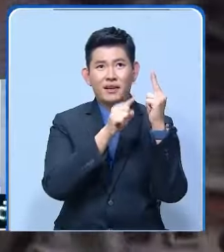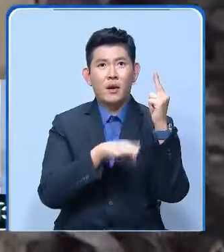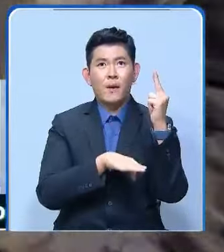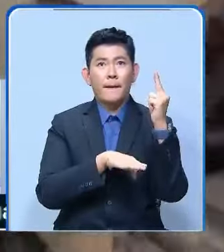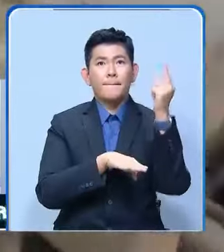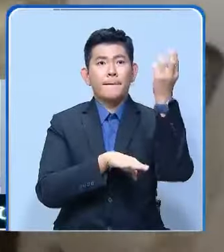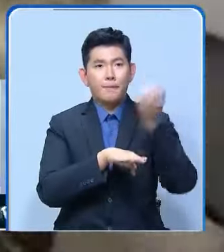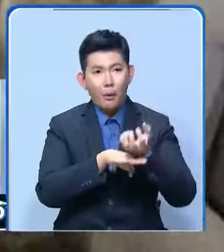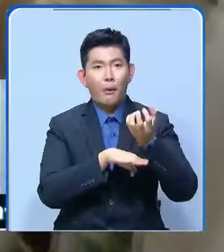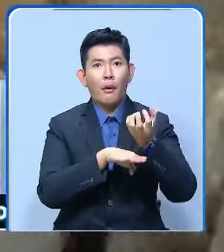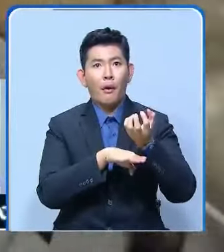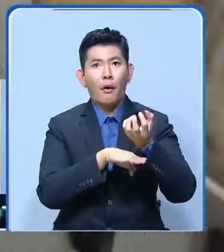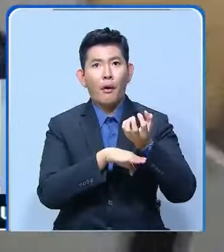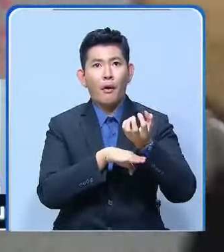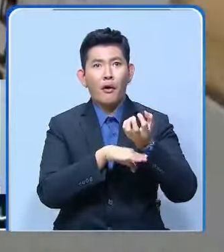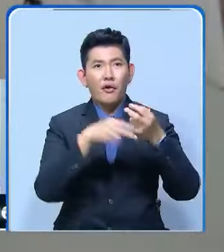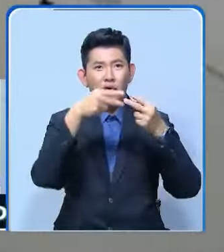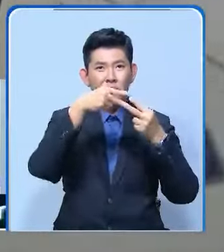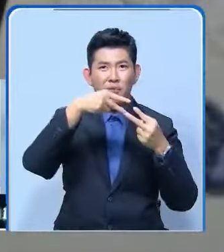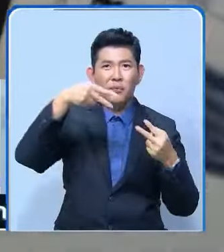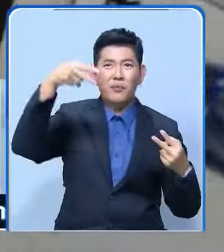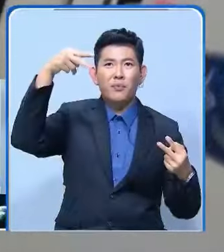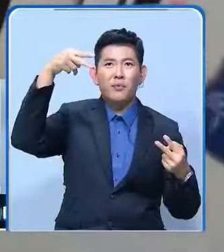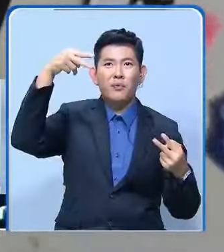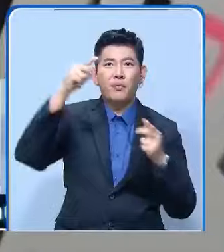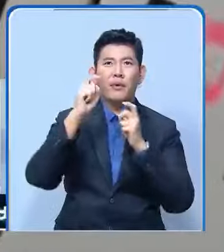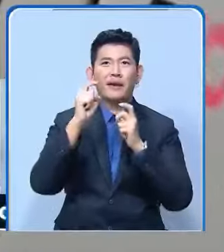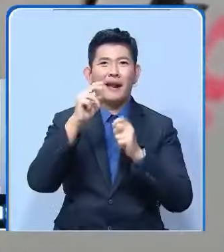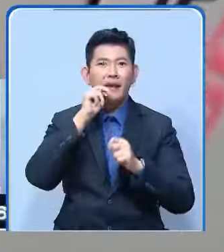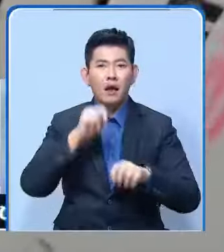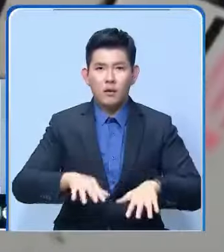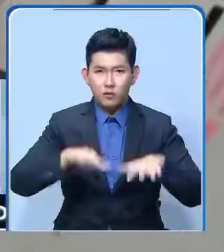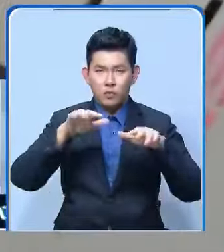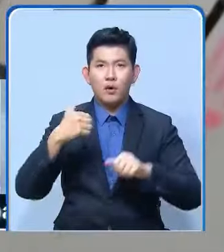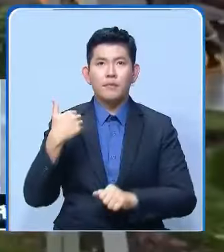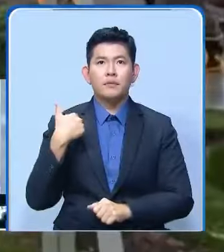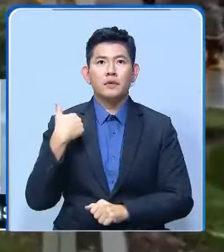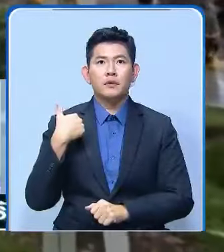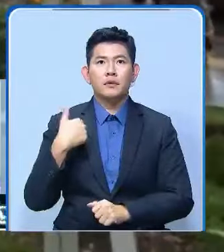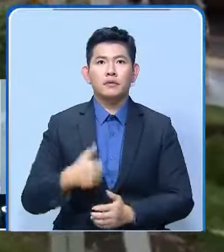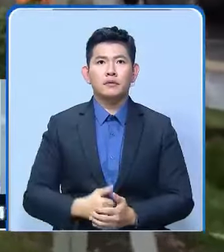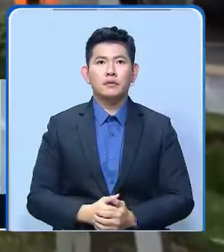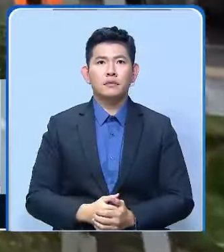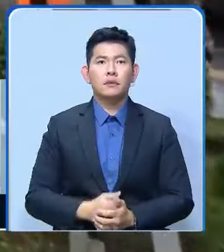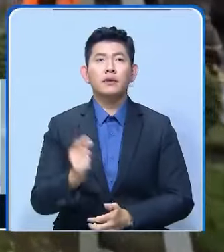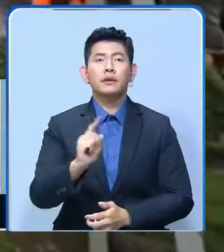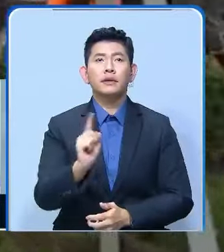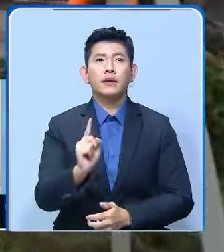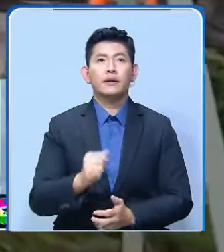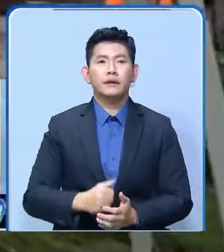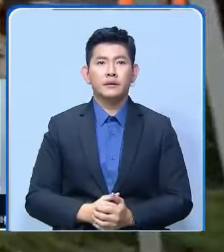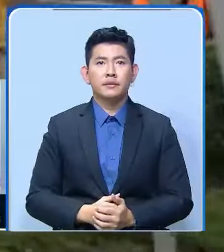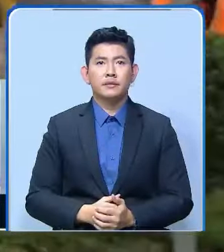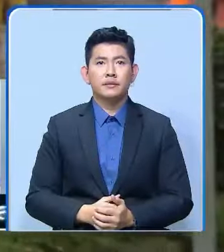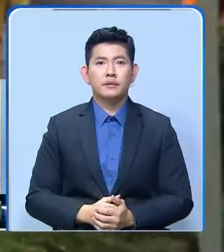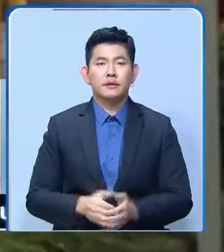ตัวรถแล้วก็สายไฟขาดยังพาดไปตรงที่มันมีน้ำท่วมขังใกล้ๆกับรถเลยคุณผู้ชมเหตุการณ์นี้เกิดขึ้นบริเว